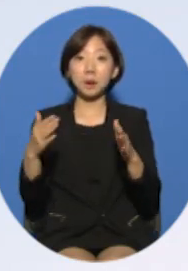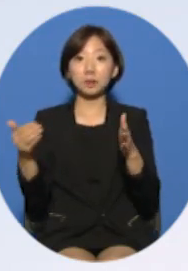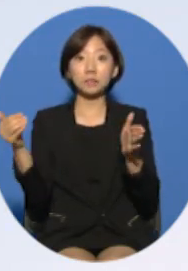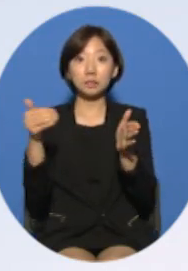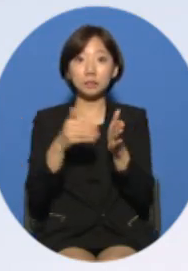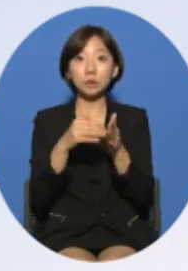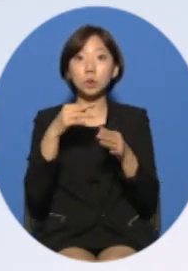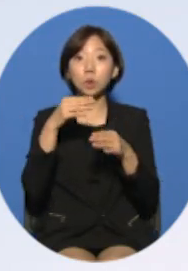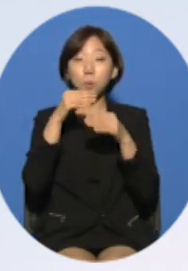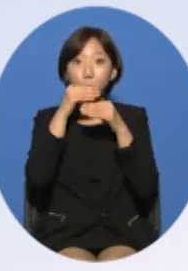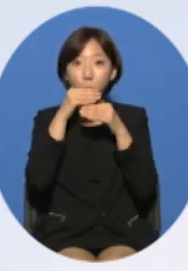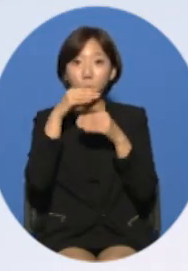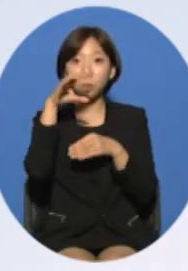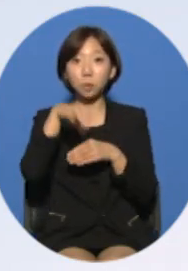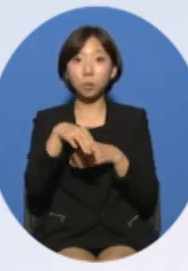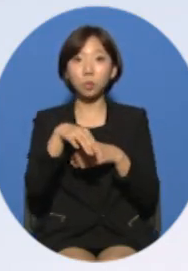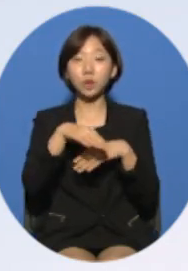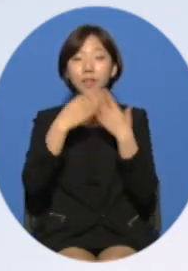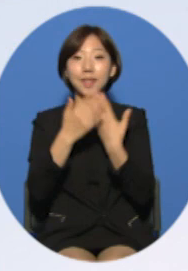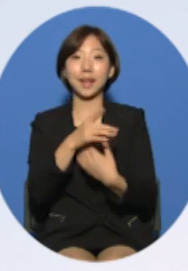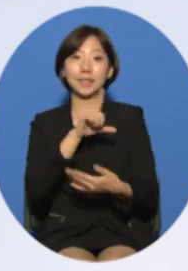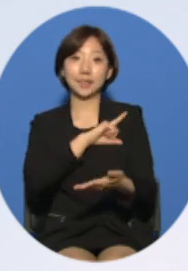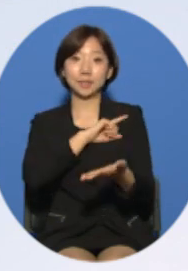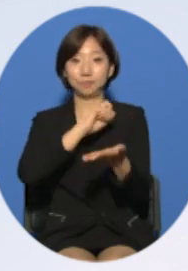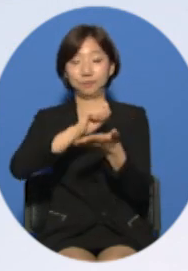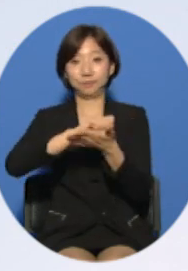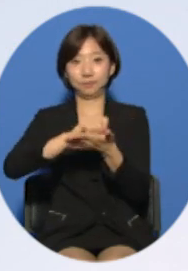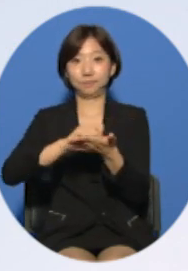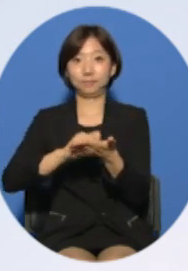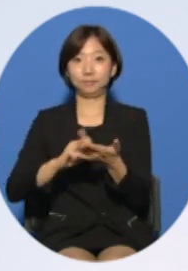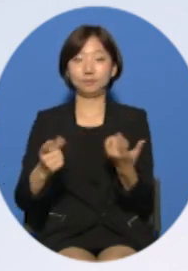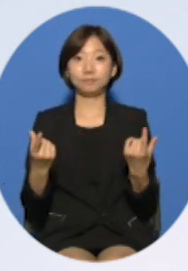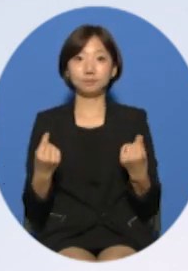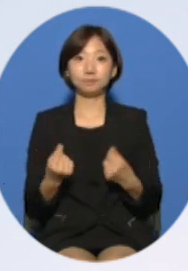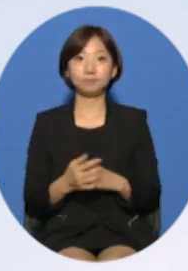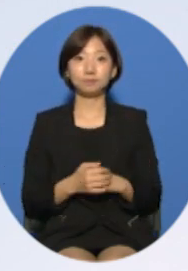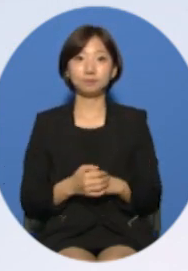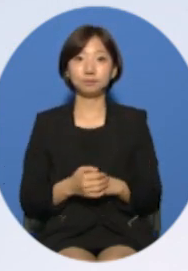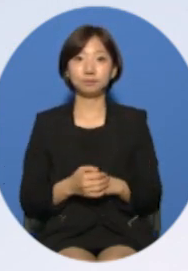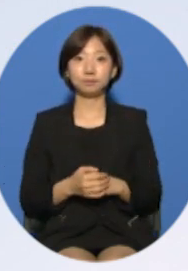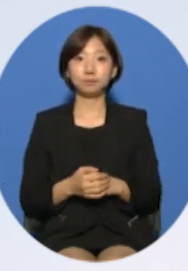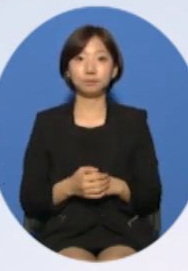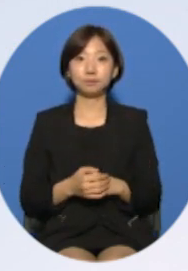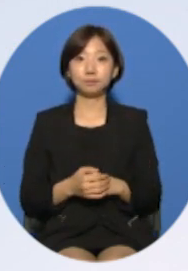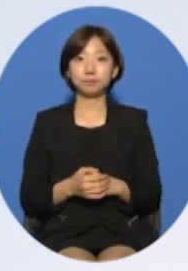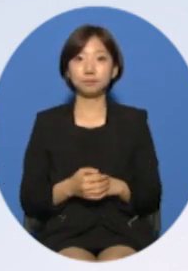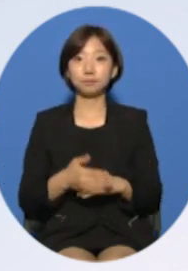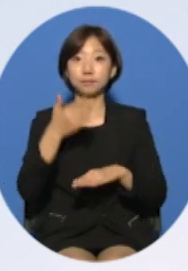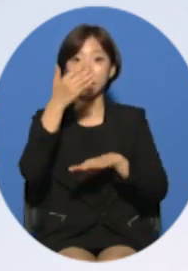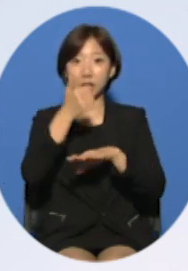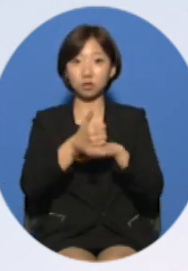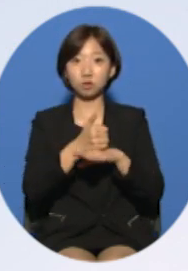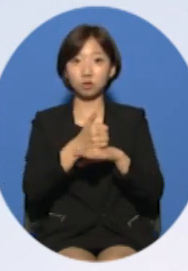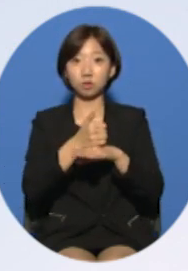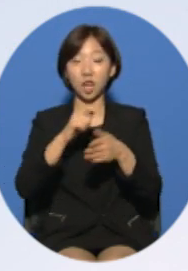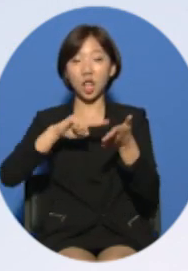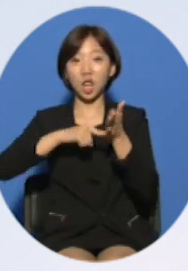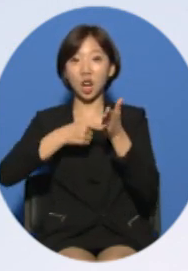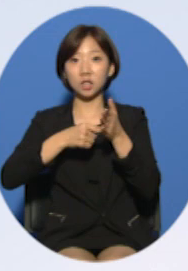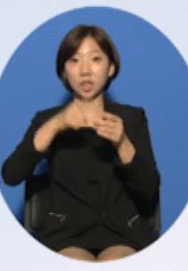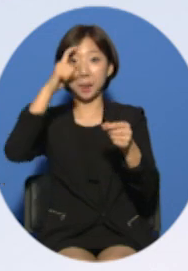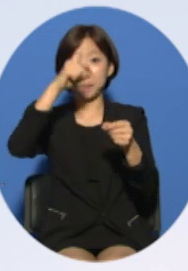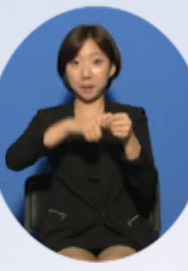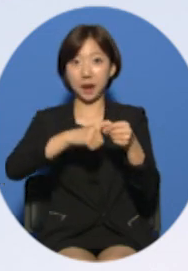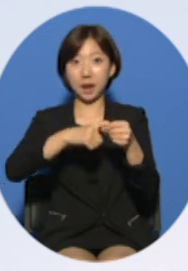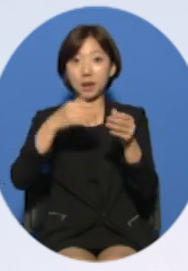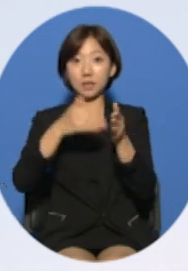관리관하고 투표 참관인들도 서명을 이렇게 한 것 같습니다. 네. 그래서 나중에 이제 그 열쇠를 채우고 거기다가